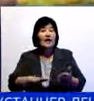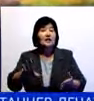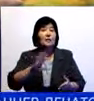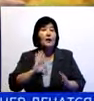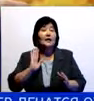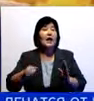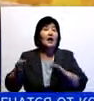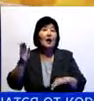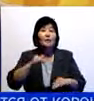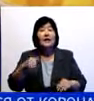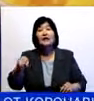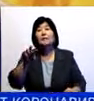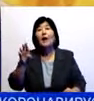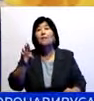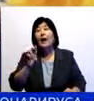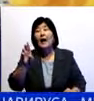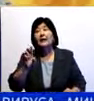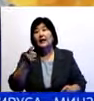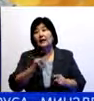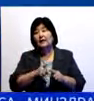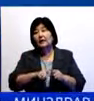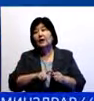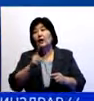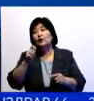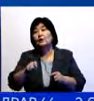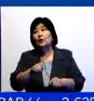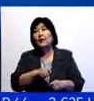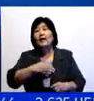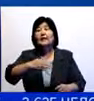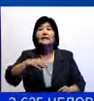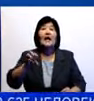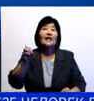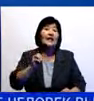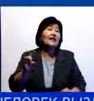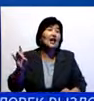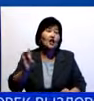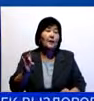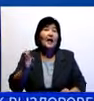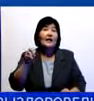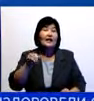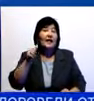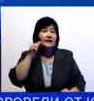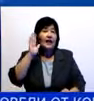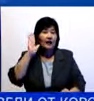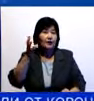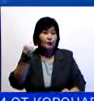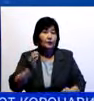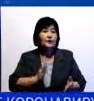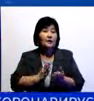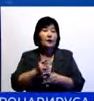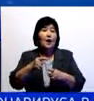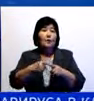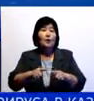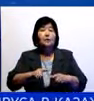лишь пловец этой митрий баландин даст мест на 100 метровке и теннисистка елена рыбакина или на завтра будет оспаривать выход полуфинал